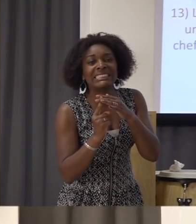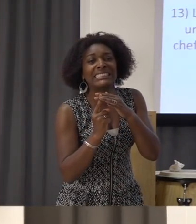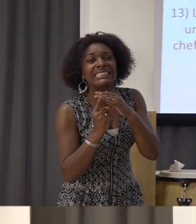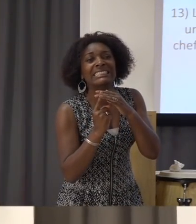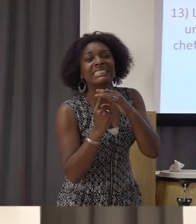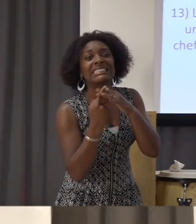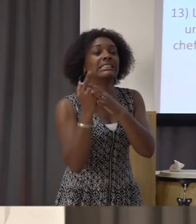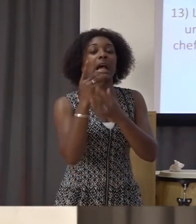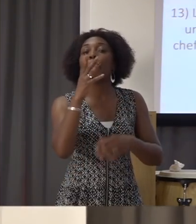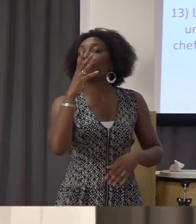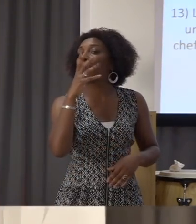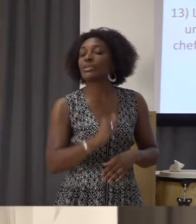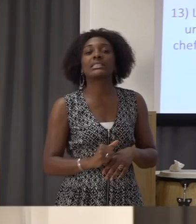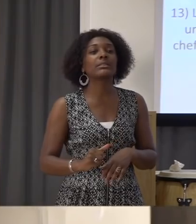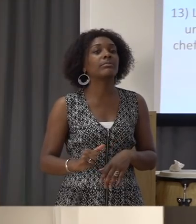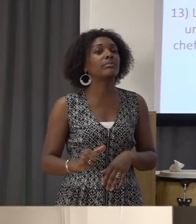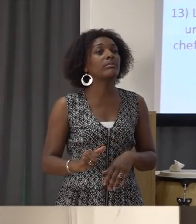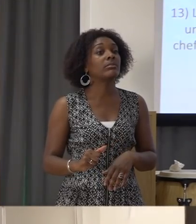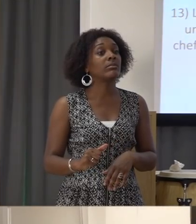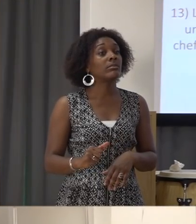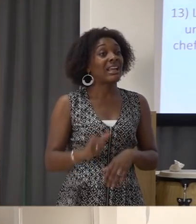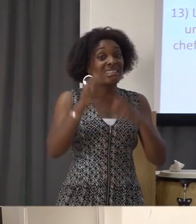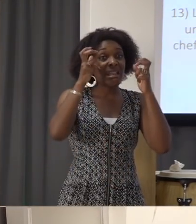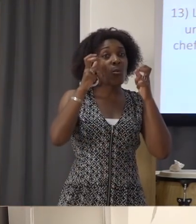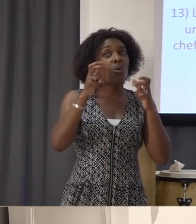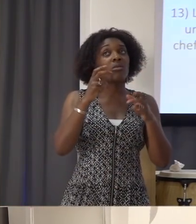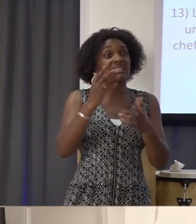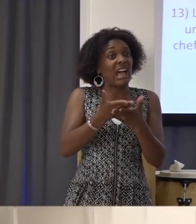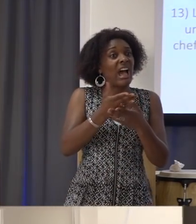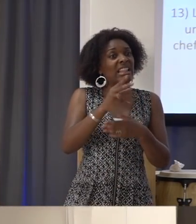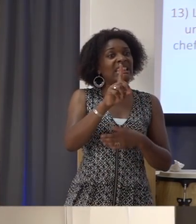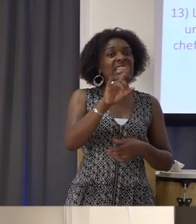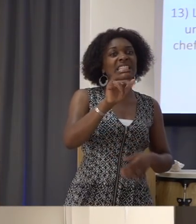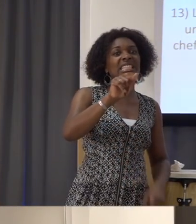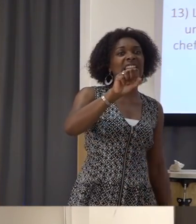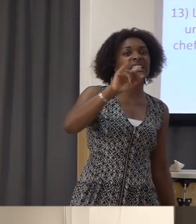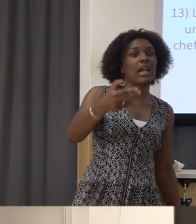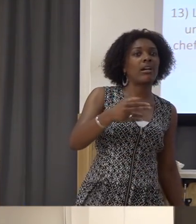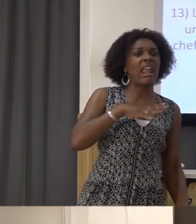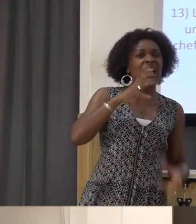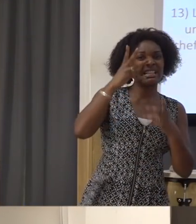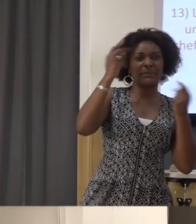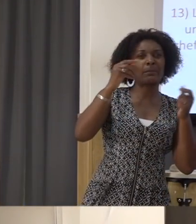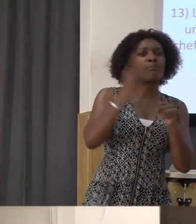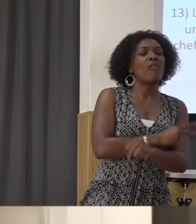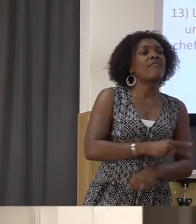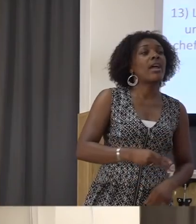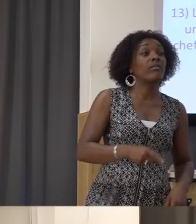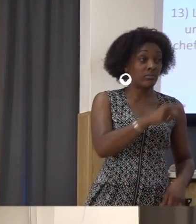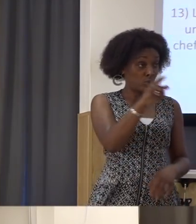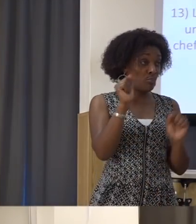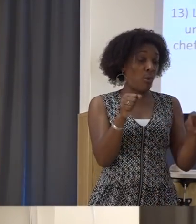Si un esprit de gigasien anime quelqu'un ici, vous pouvez crier,